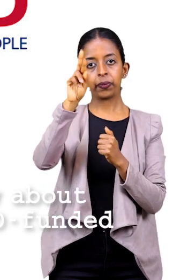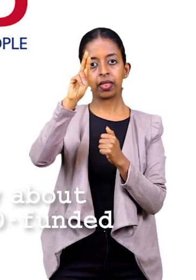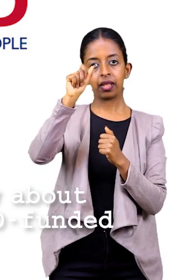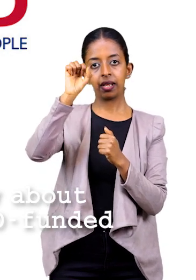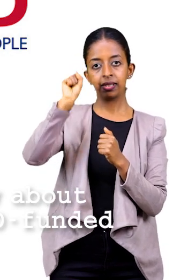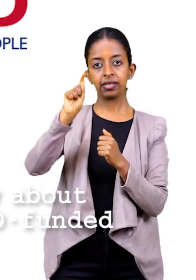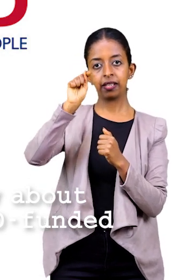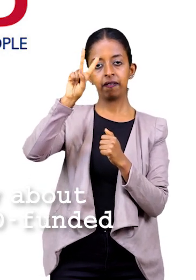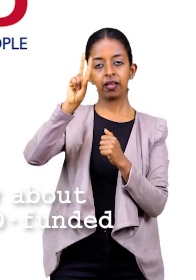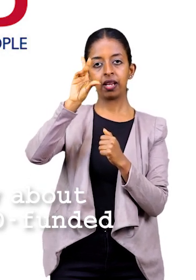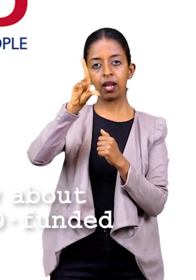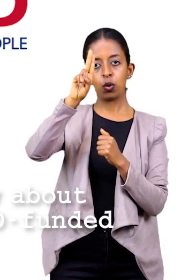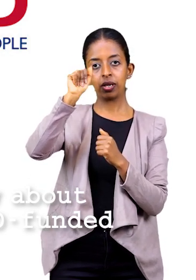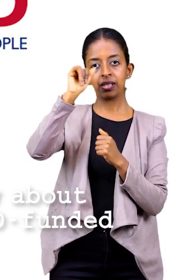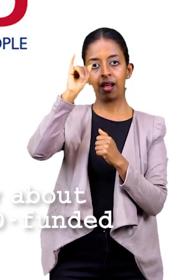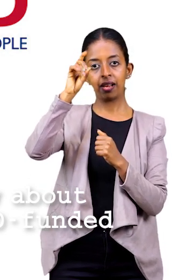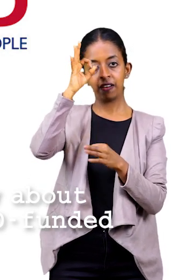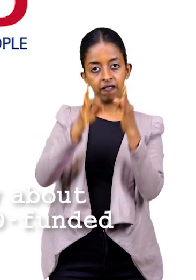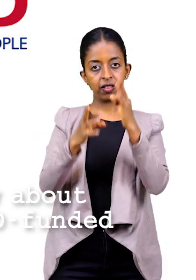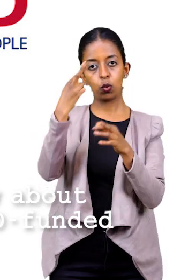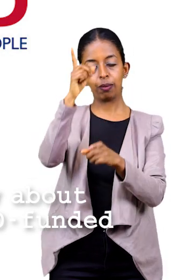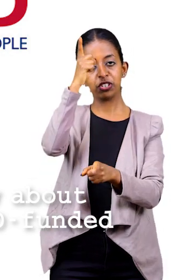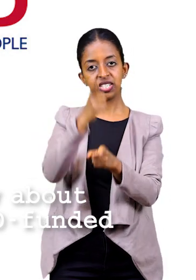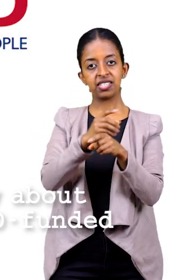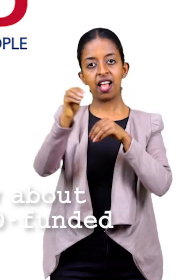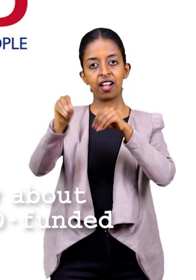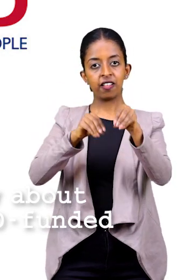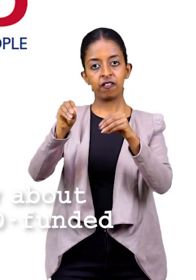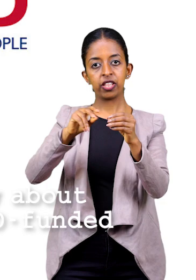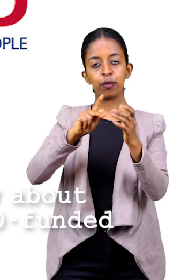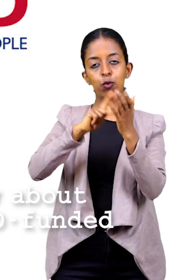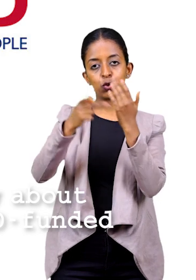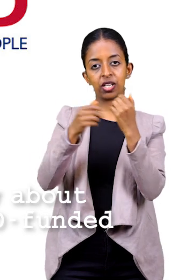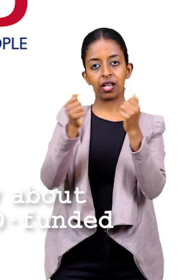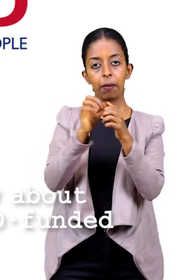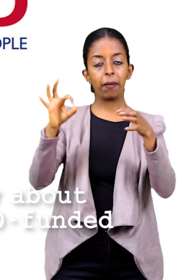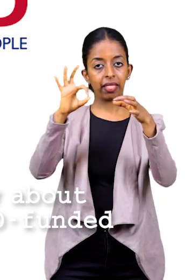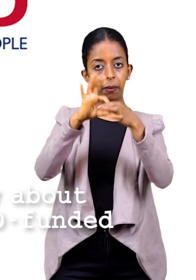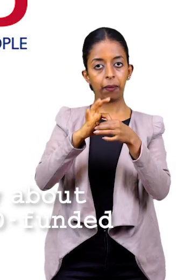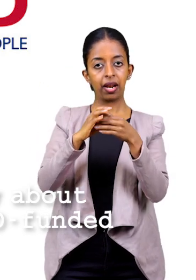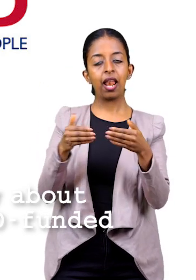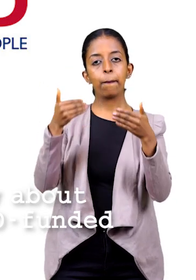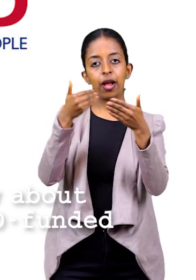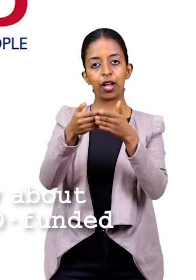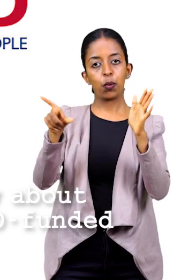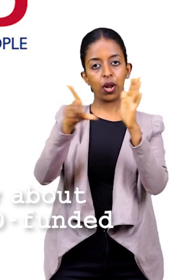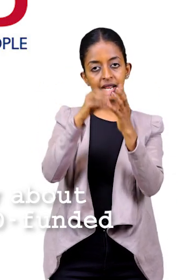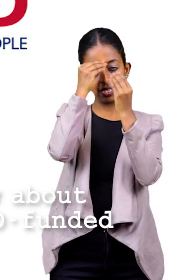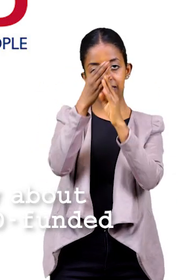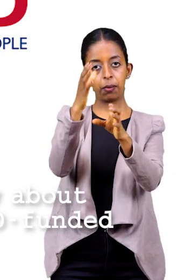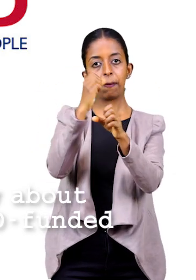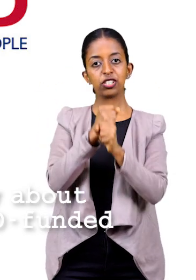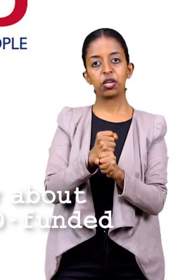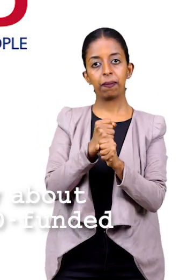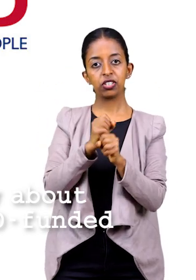Production Arts TV pirojektii USAID Fetal Justice Activity waliin ta'uun hubannoo seeraa gonfachiisuuf